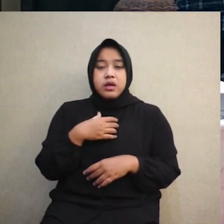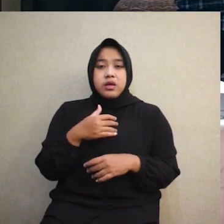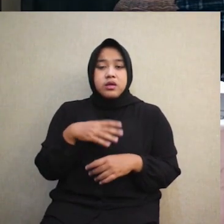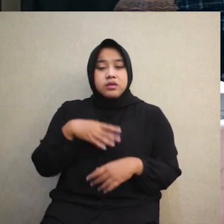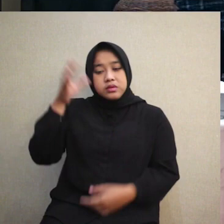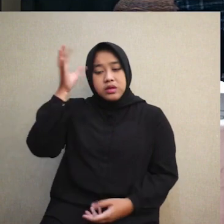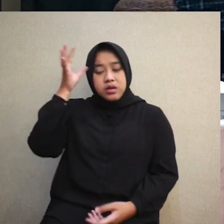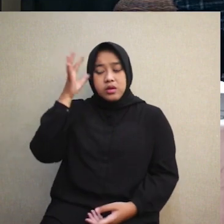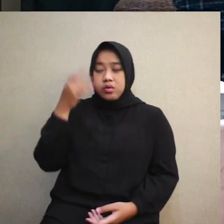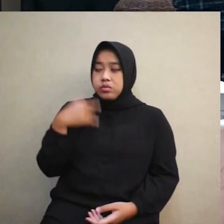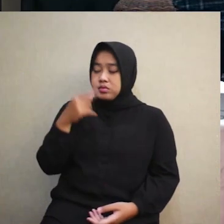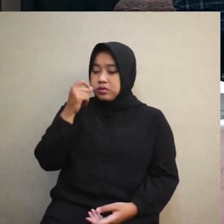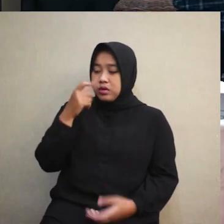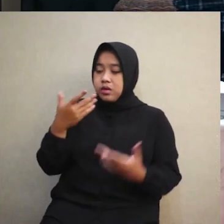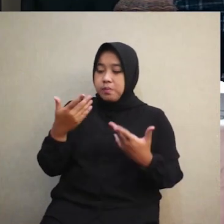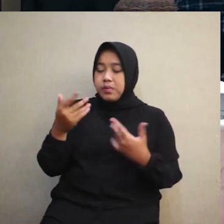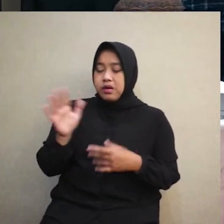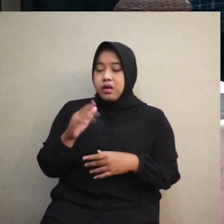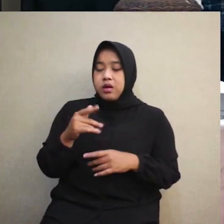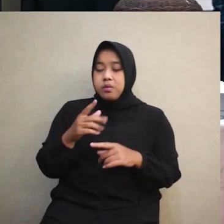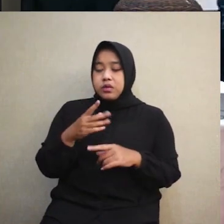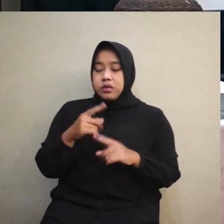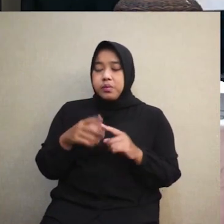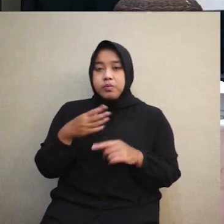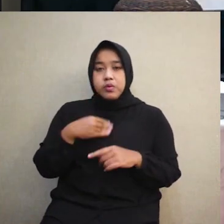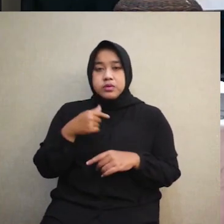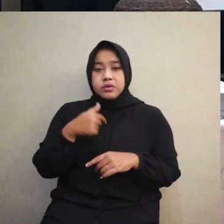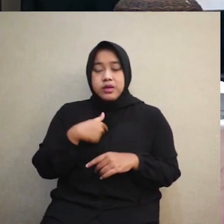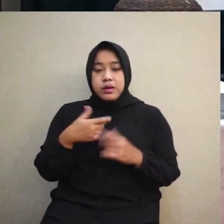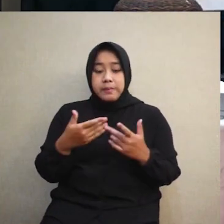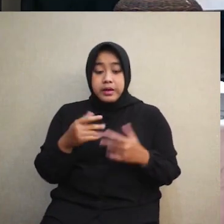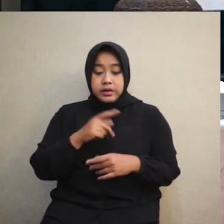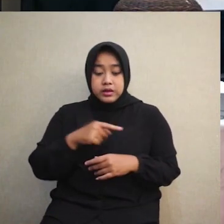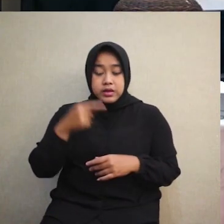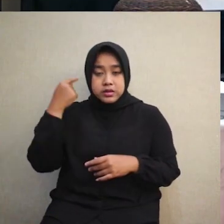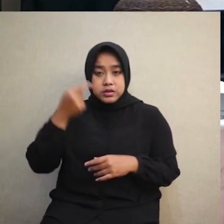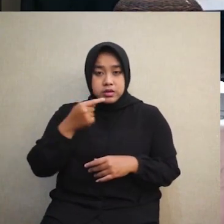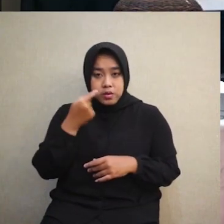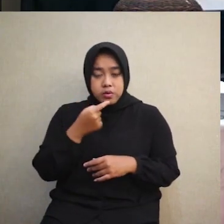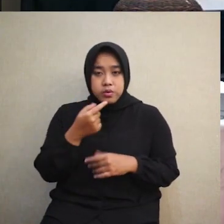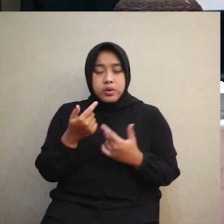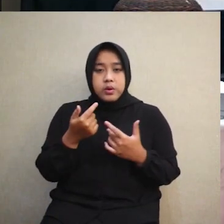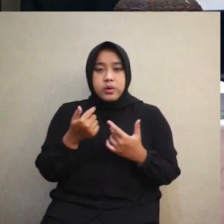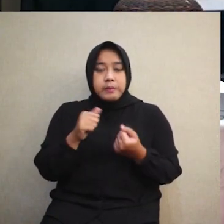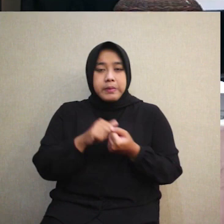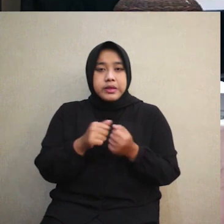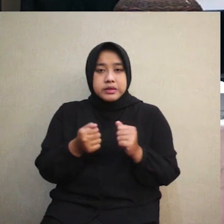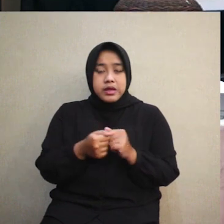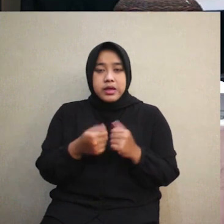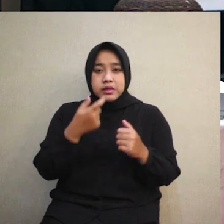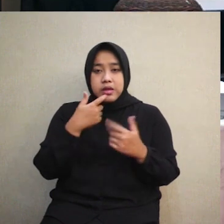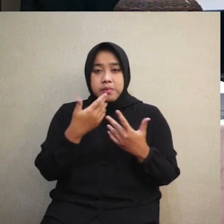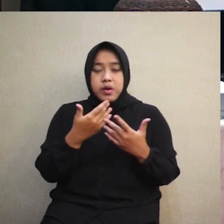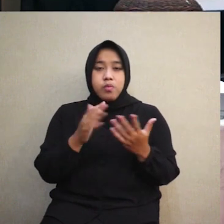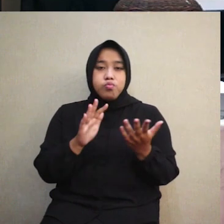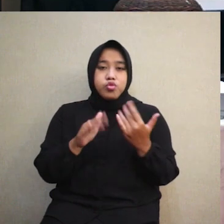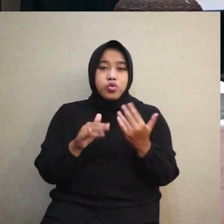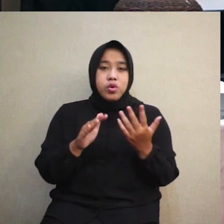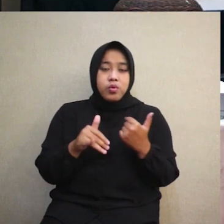itu disadari atau bagaimana ya Tapi menurut saya itu adalah kita itu selalu blunder dan mengulangi